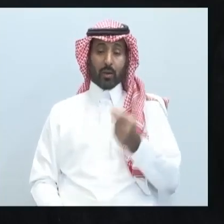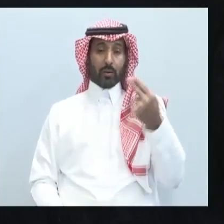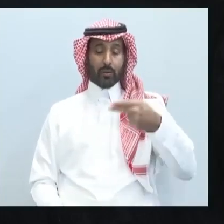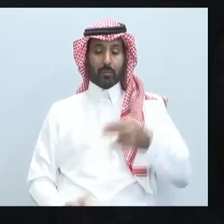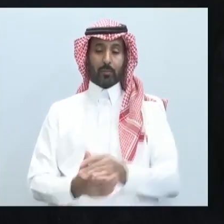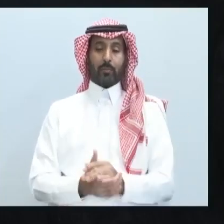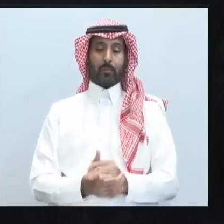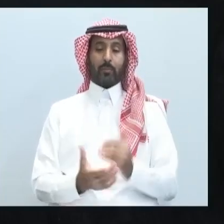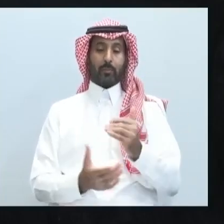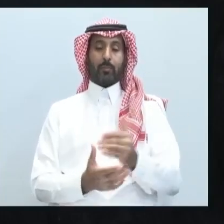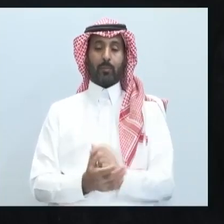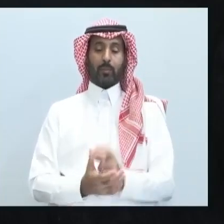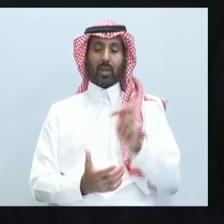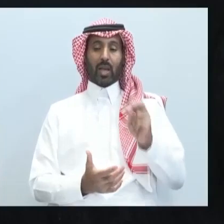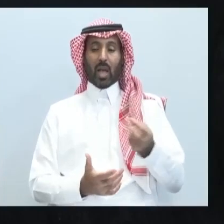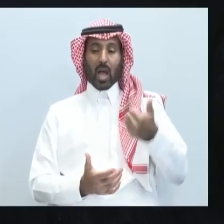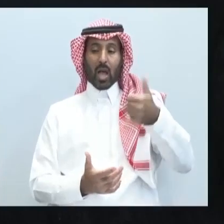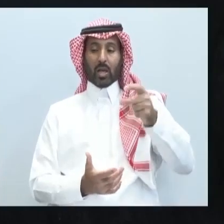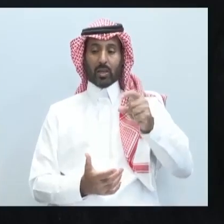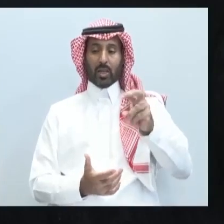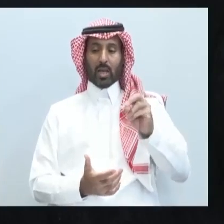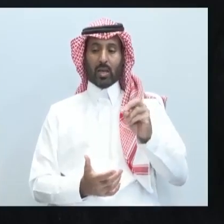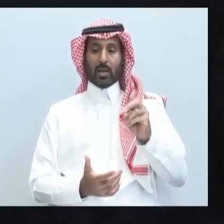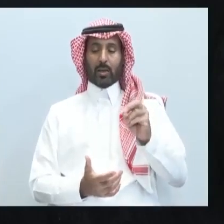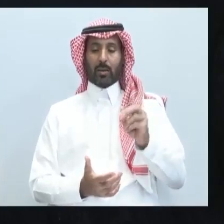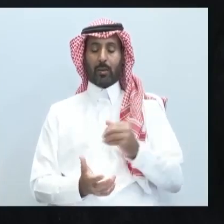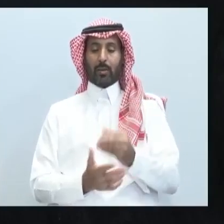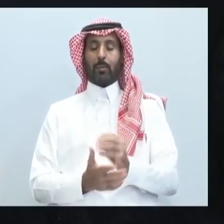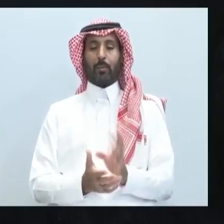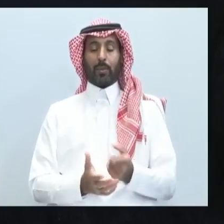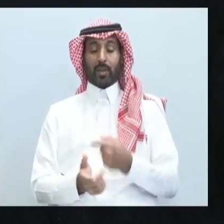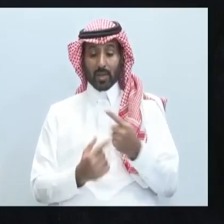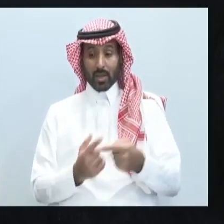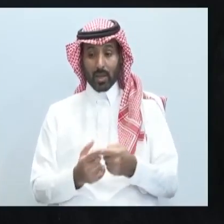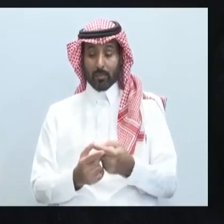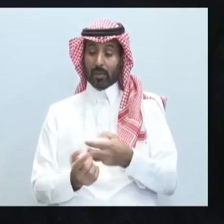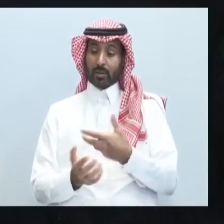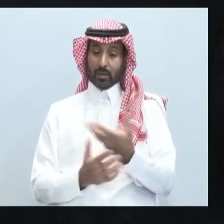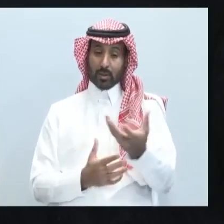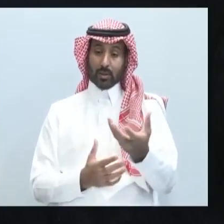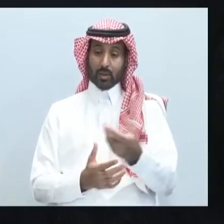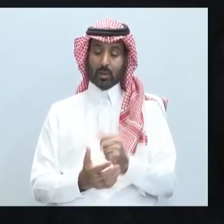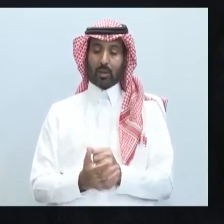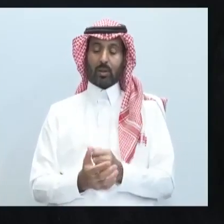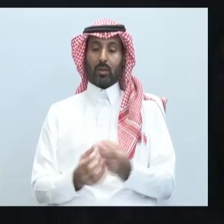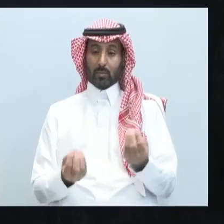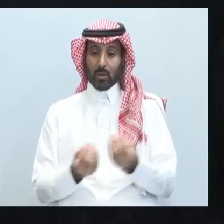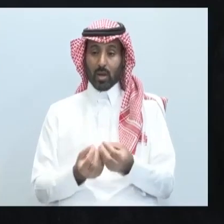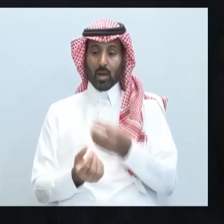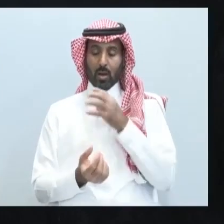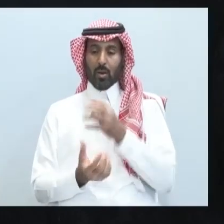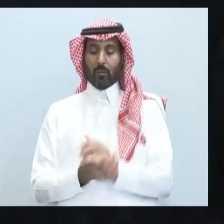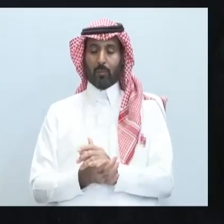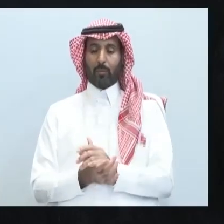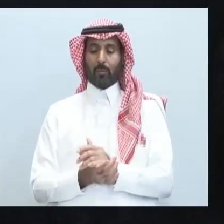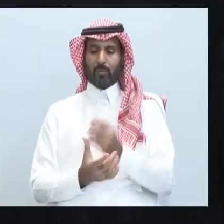فانه هو عباره عن ايش عباره عن قاعده والقاعده دائما تنتج ماذا حمض مرافق تنتج حمض